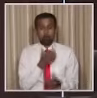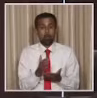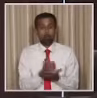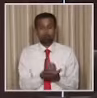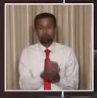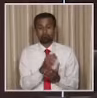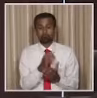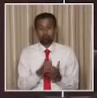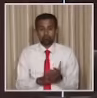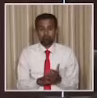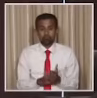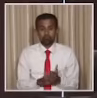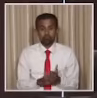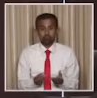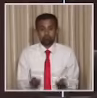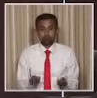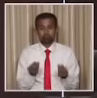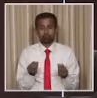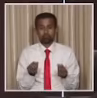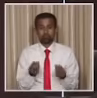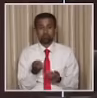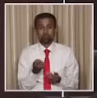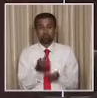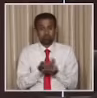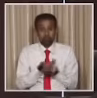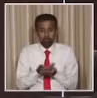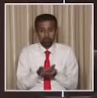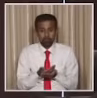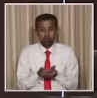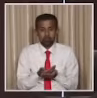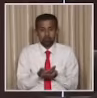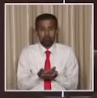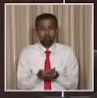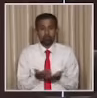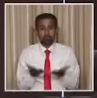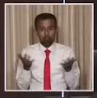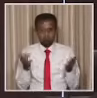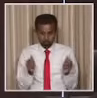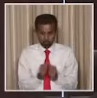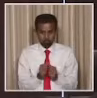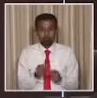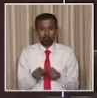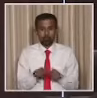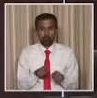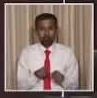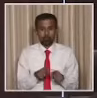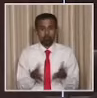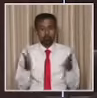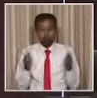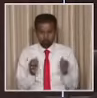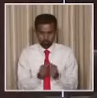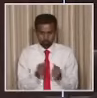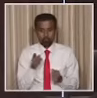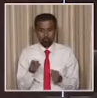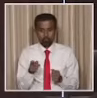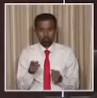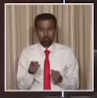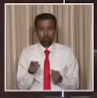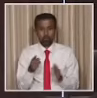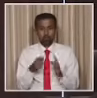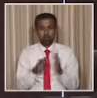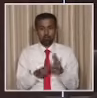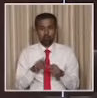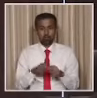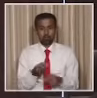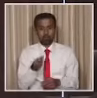urabi la, jantan korla dah dah me salitia kitoru korga tam. Eka mah keru edad, mah keru awad. Kohingar jangan arah, ye me fikir